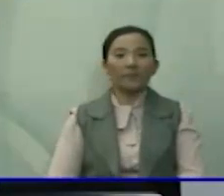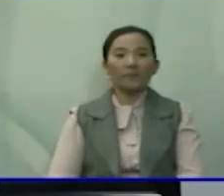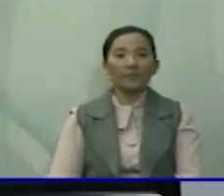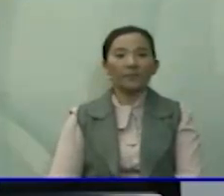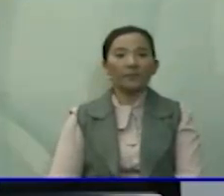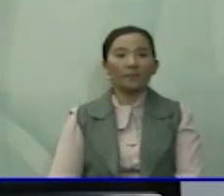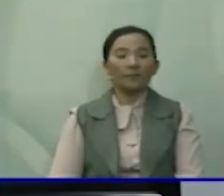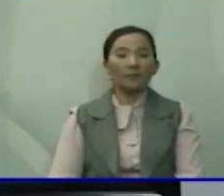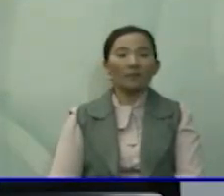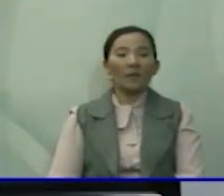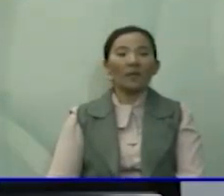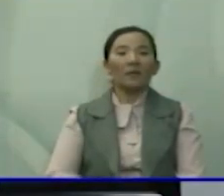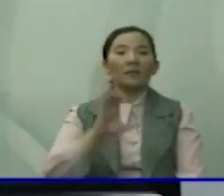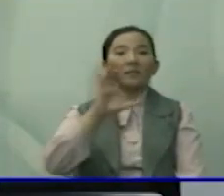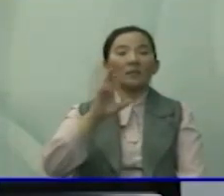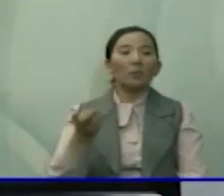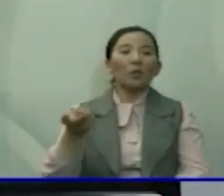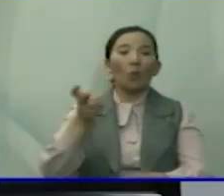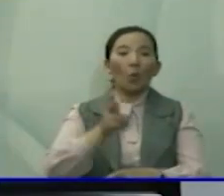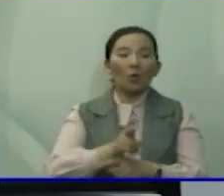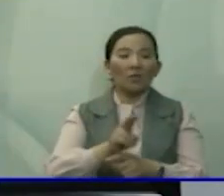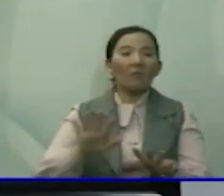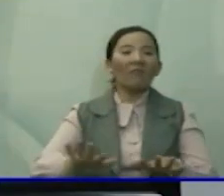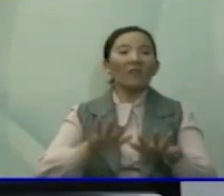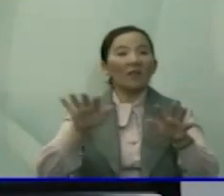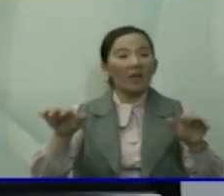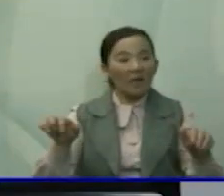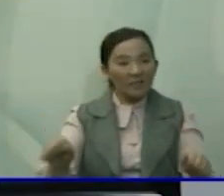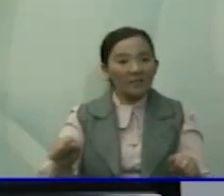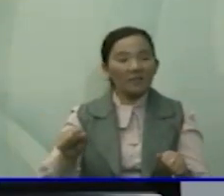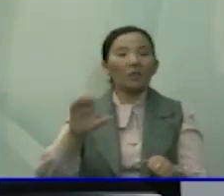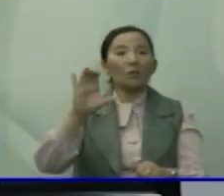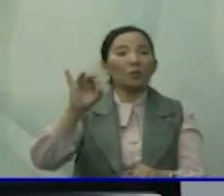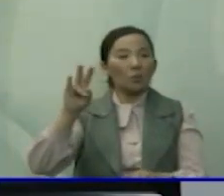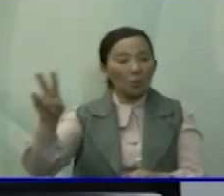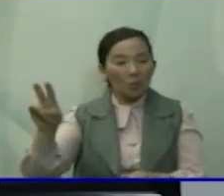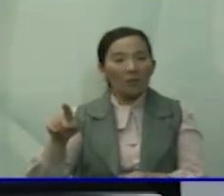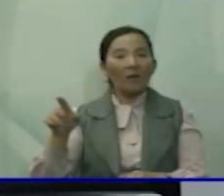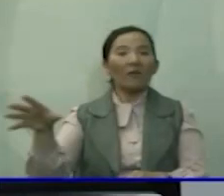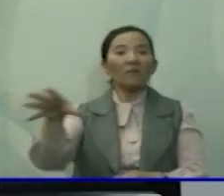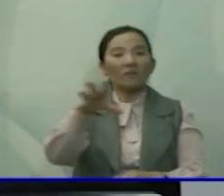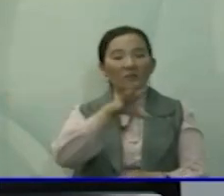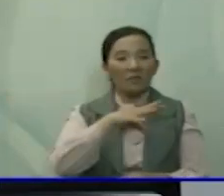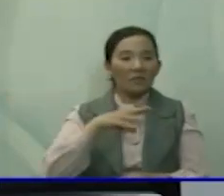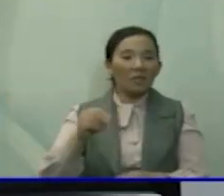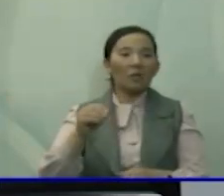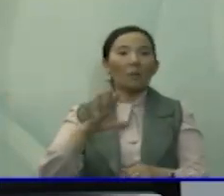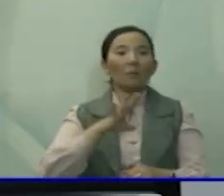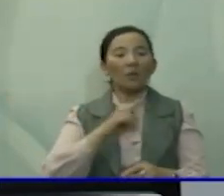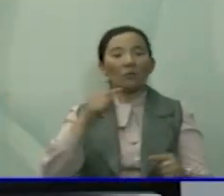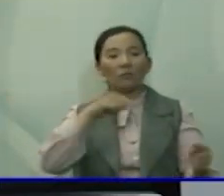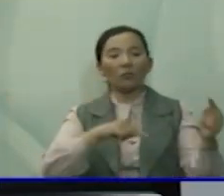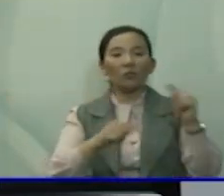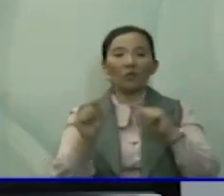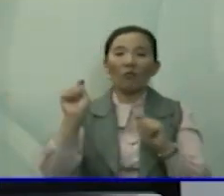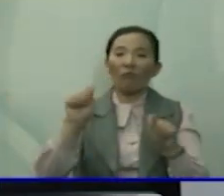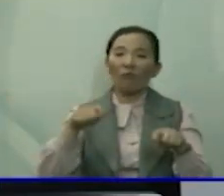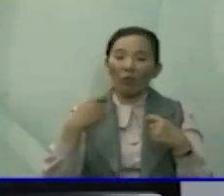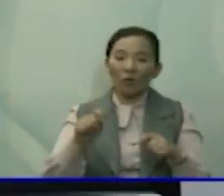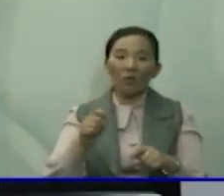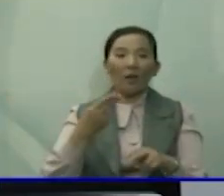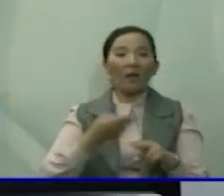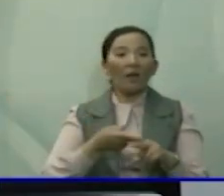с приходом к власти династии сун в китае прекратились деятельной междоусобной войны а это